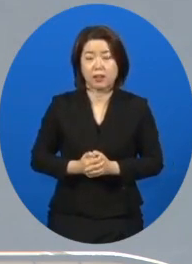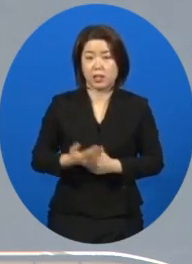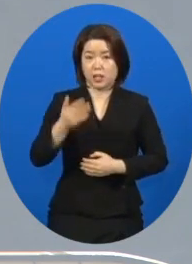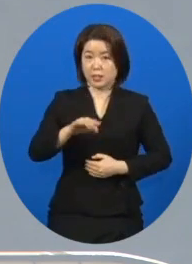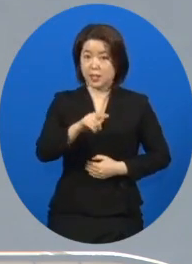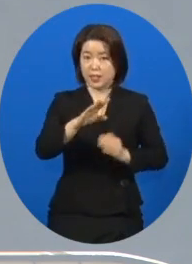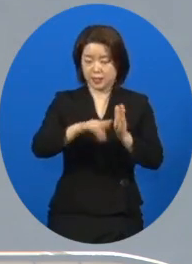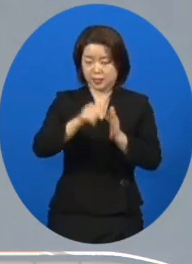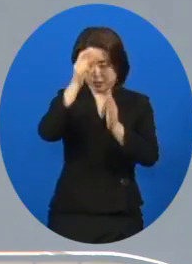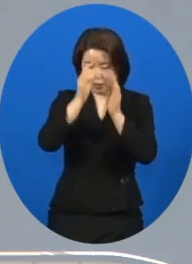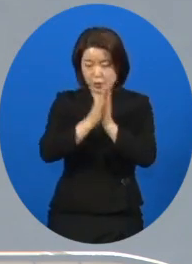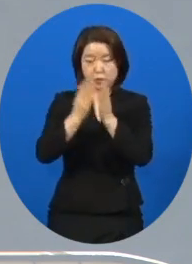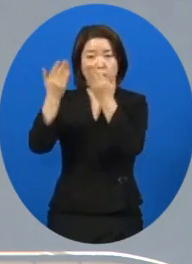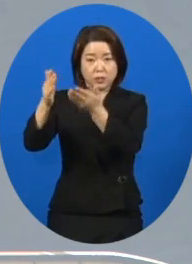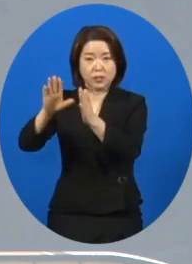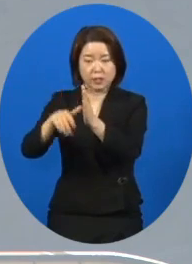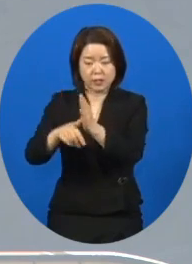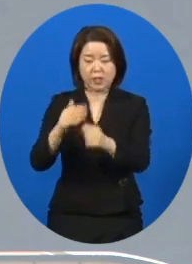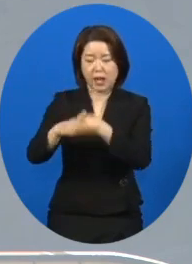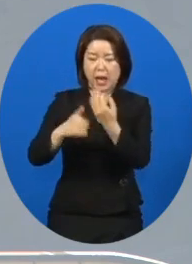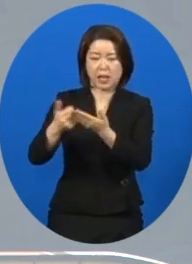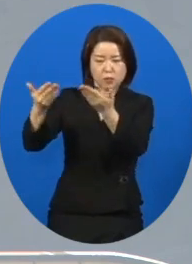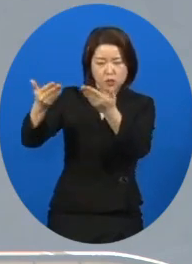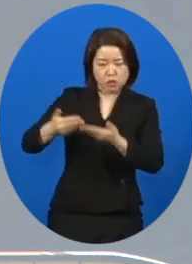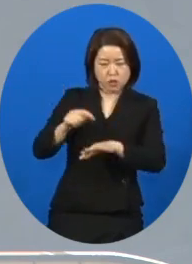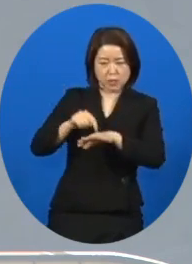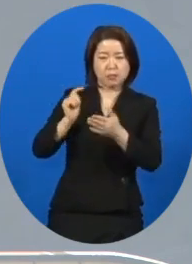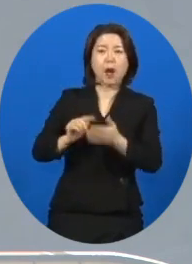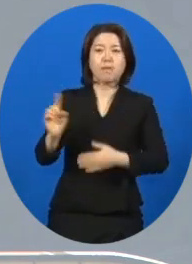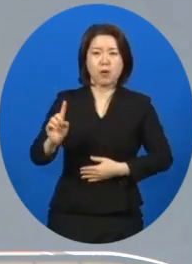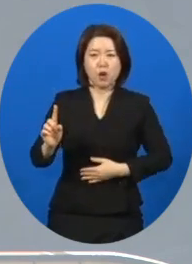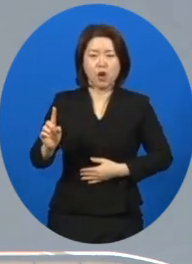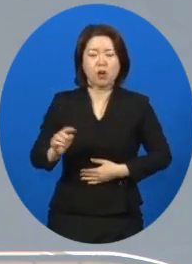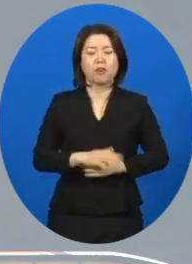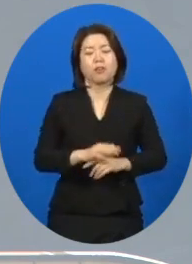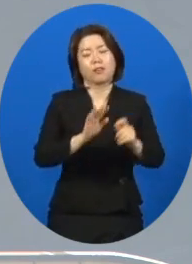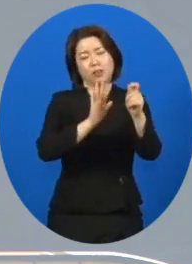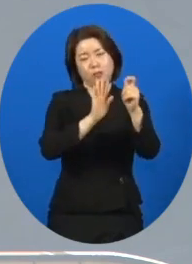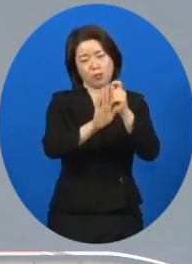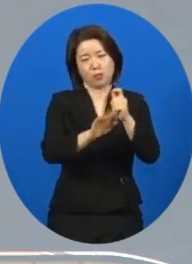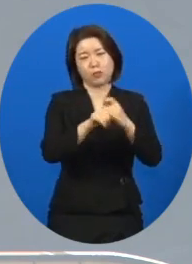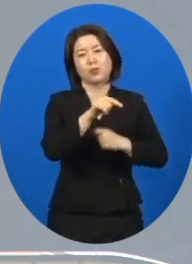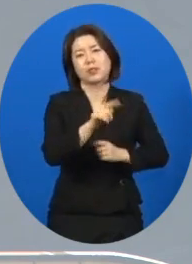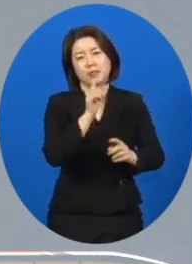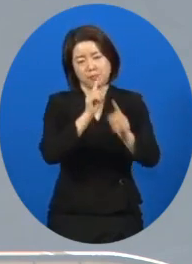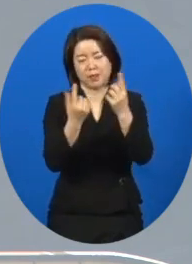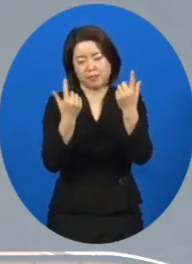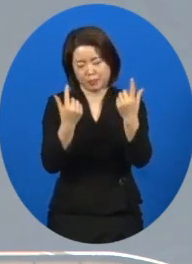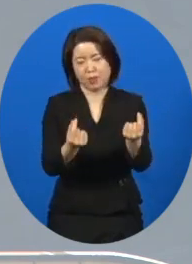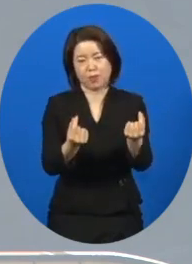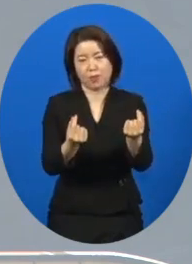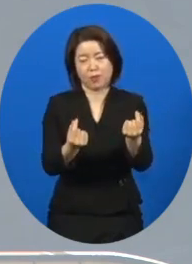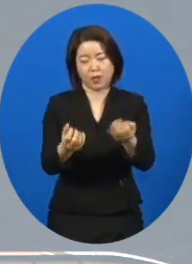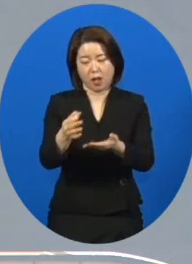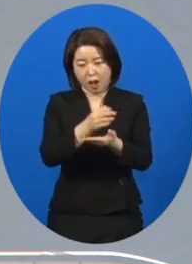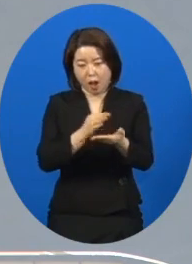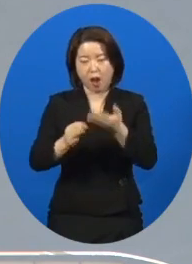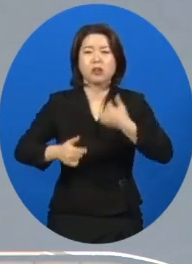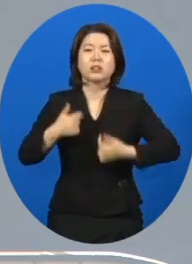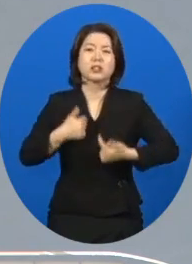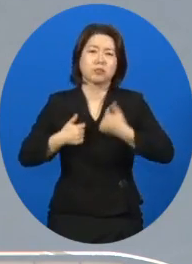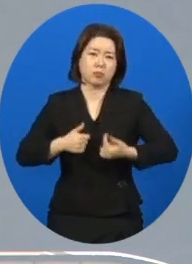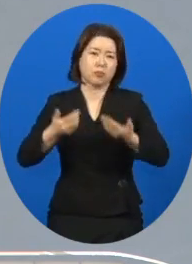근데 그때 기도하면서 하나님이 제게 주신 마음이 오늘 이 고린도 후서 이 말씀이었습니다. 헌금은 기쁨으로 해야 하는